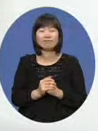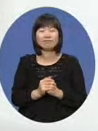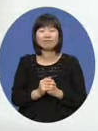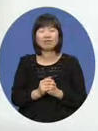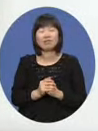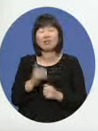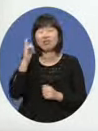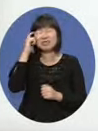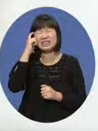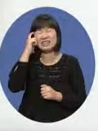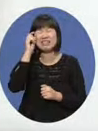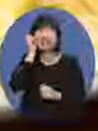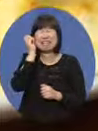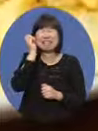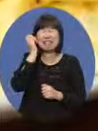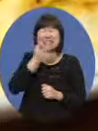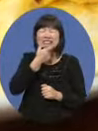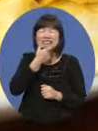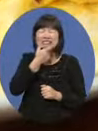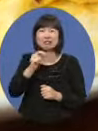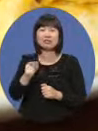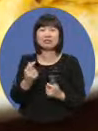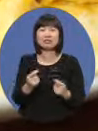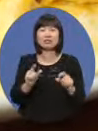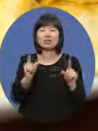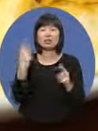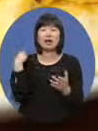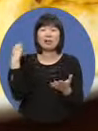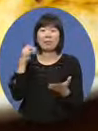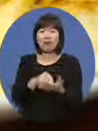생각하기도 싫은 그날이 또 돌아왔습니다.